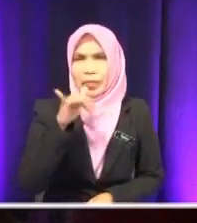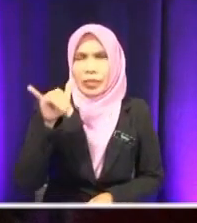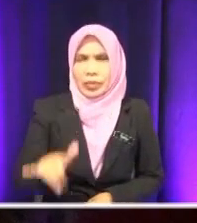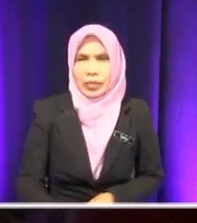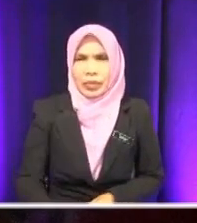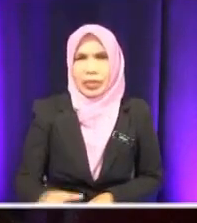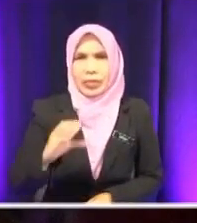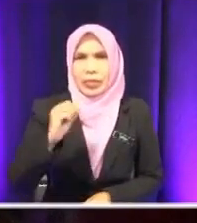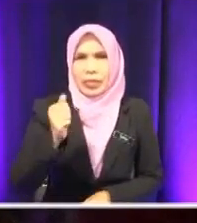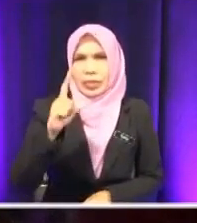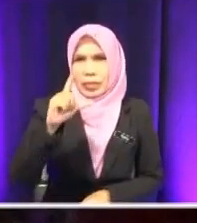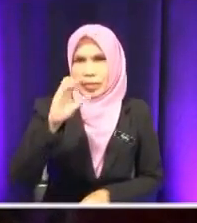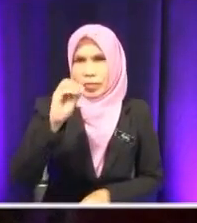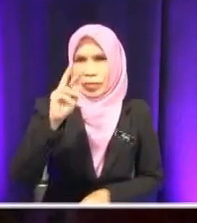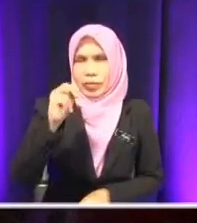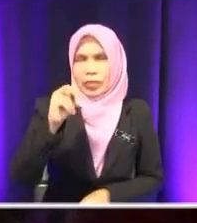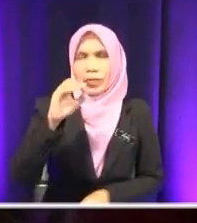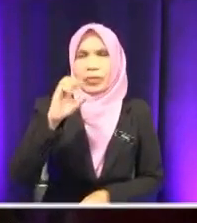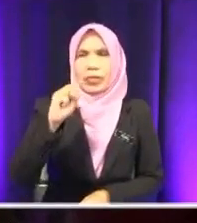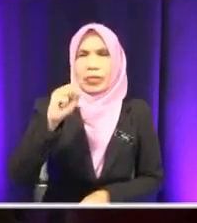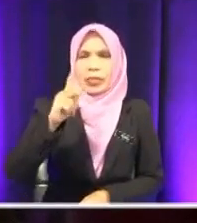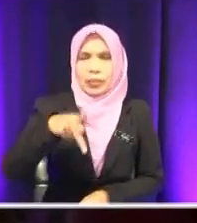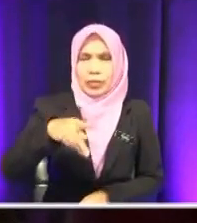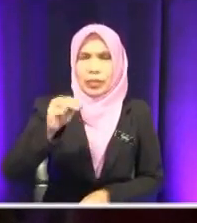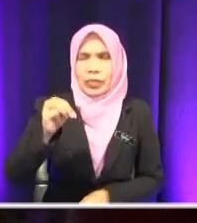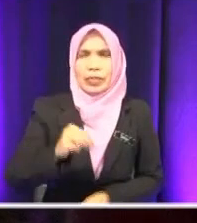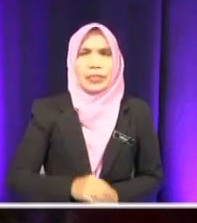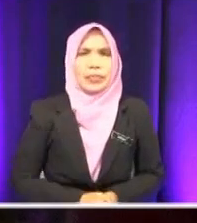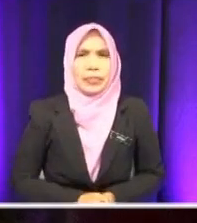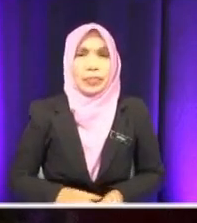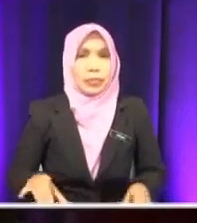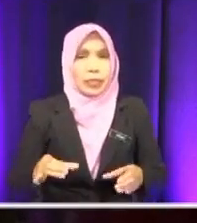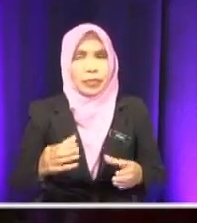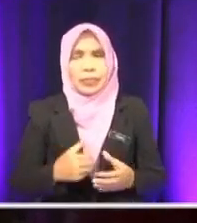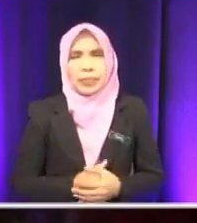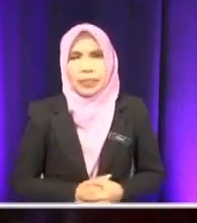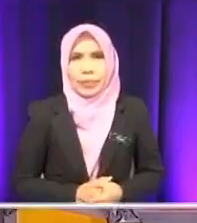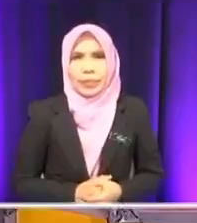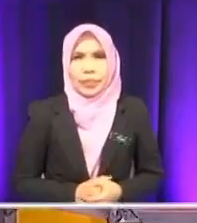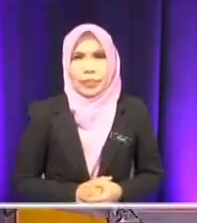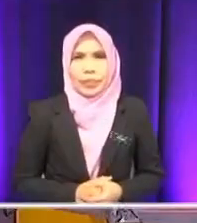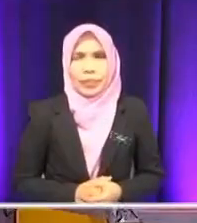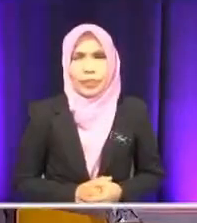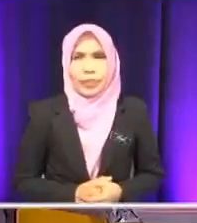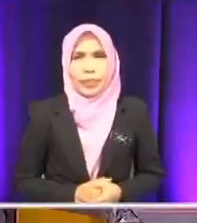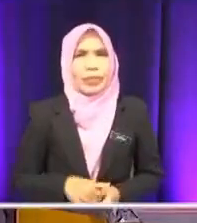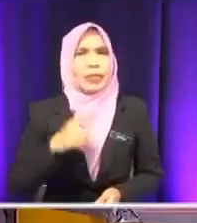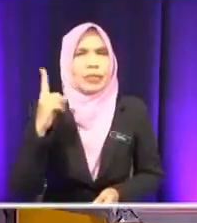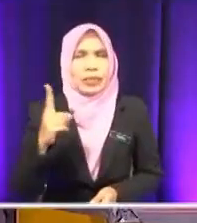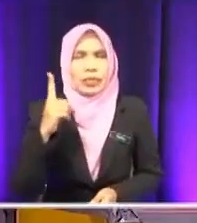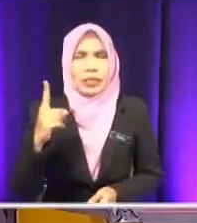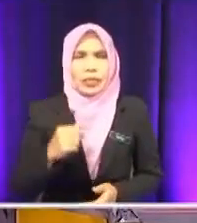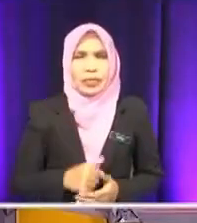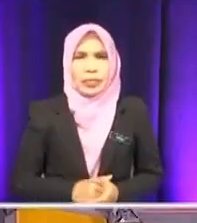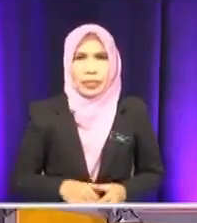menjawab soal ulangannya bagi aplikasi dan menciptain Oke antara yang selalu